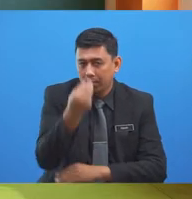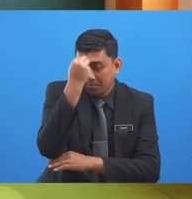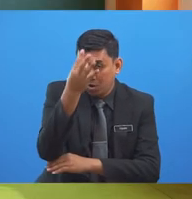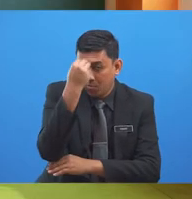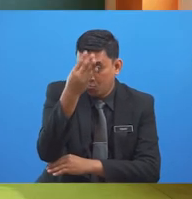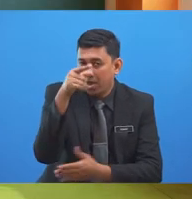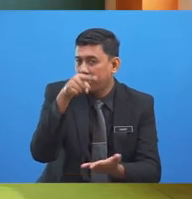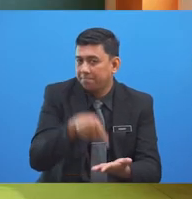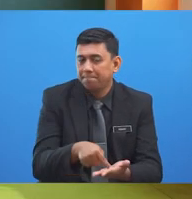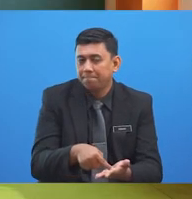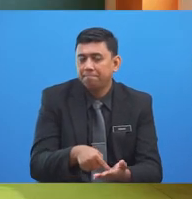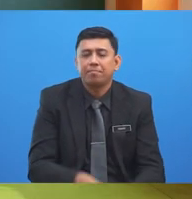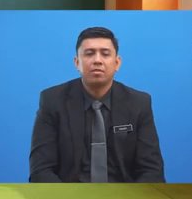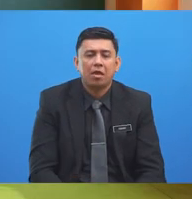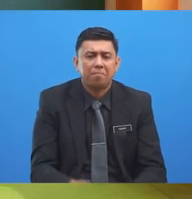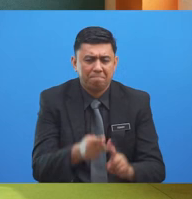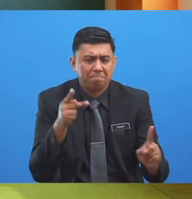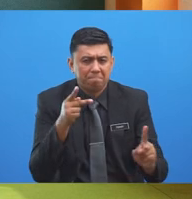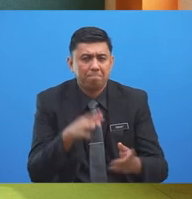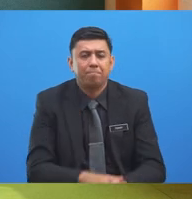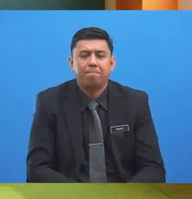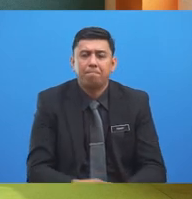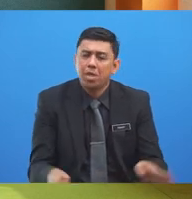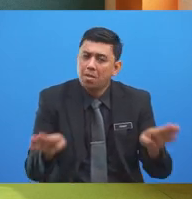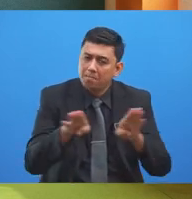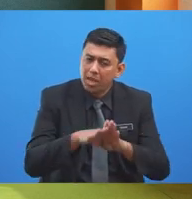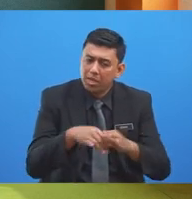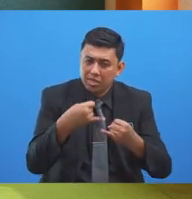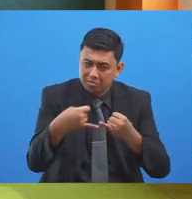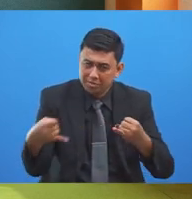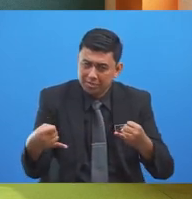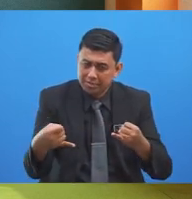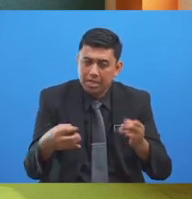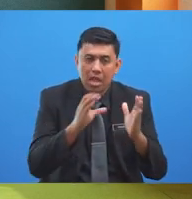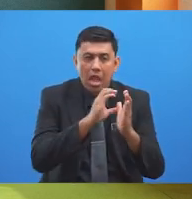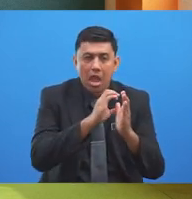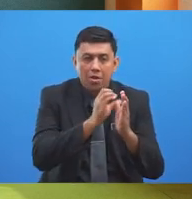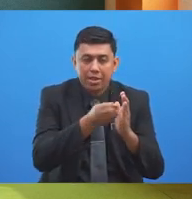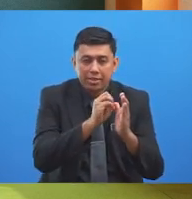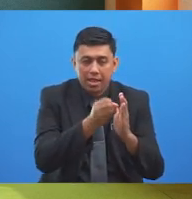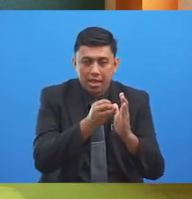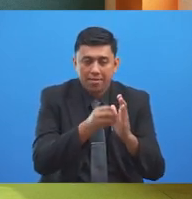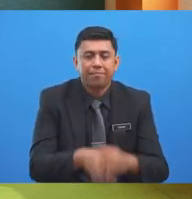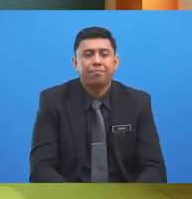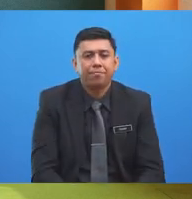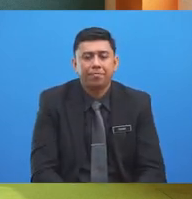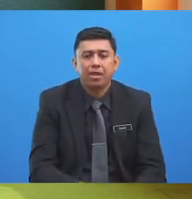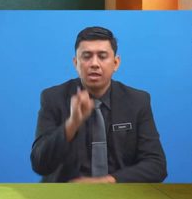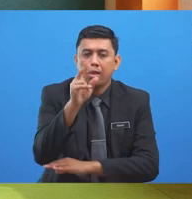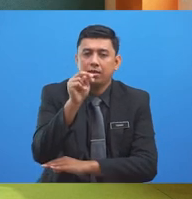Maklumat-maklumat ini terdiri daripada pelbagai jenis data, iaitu